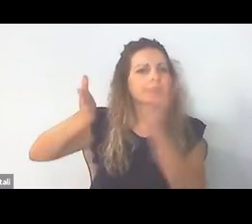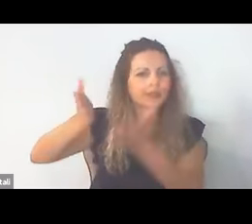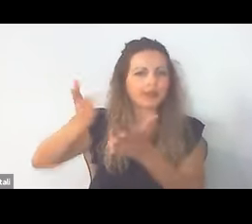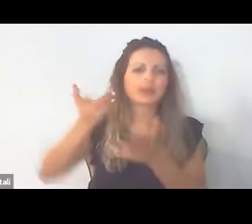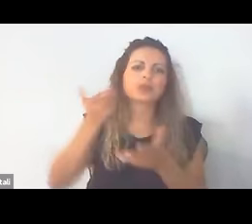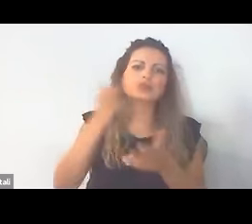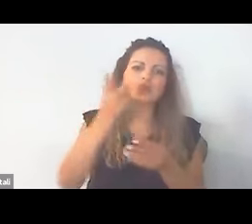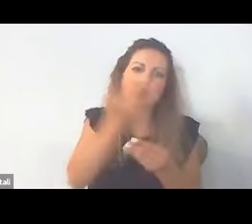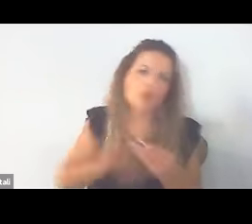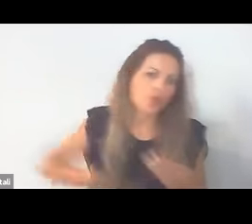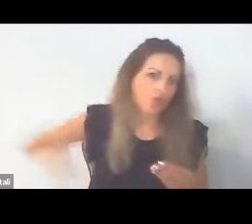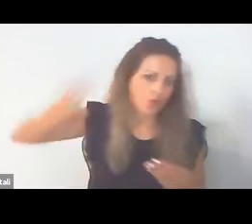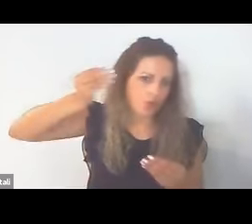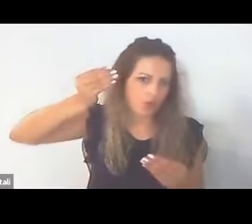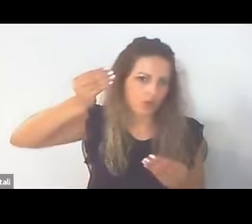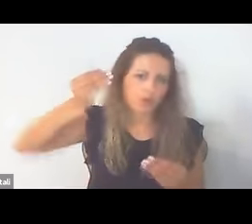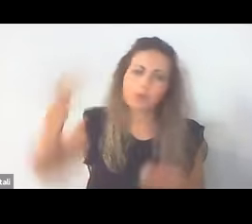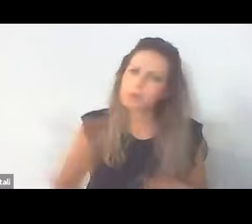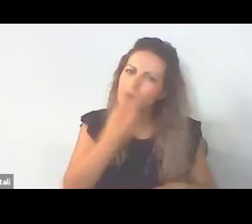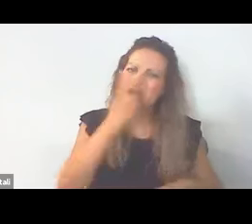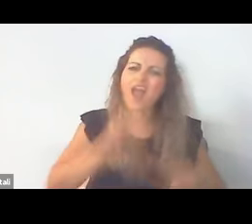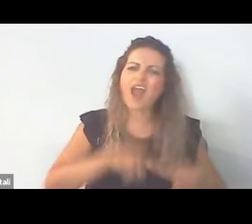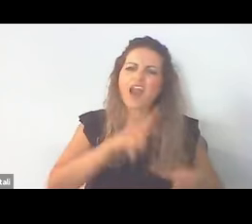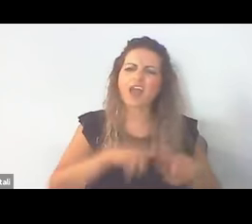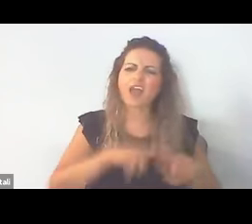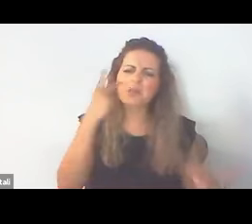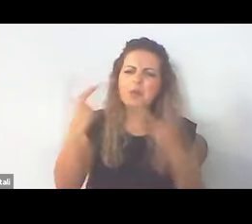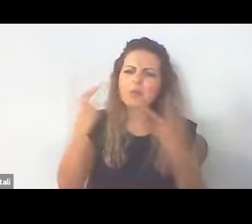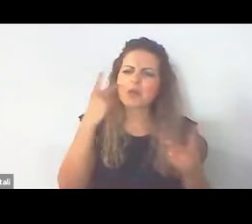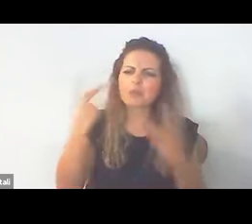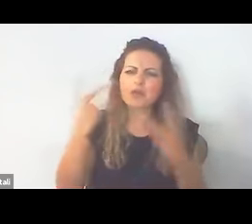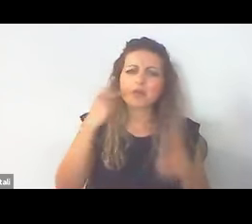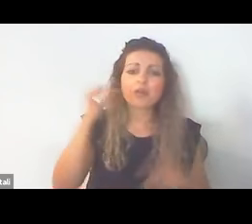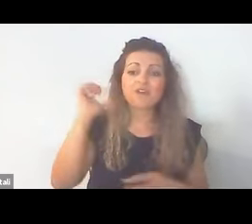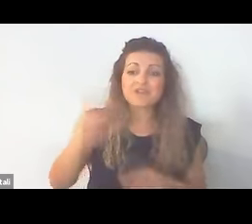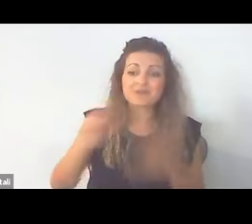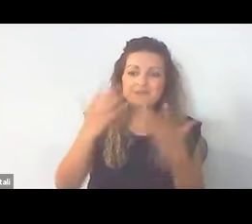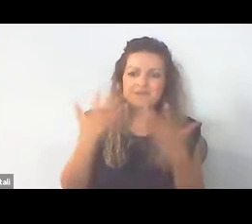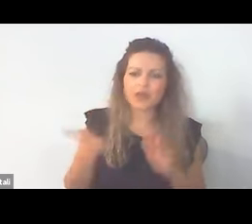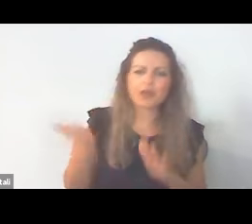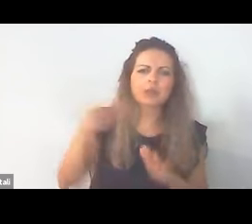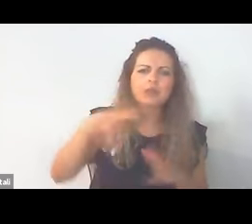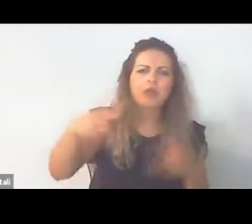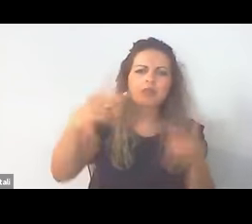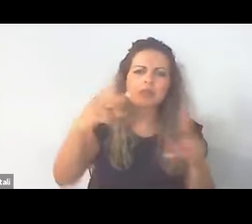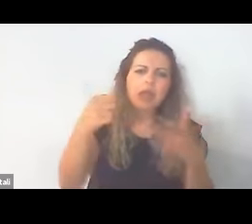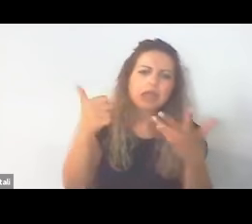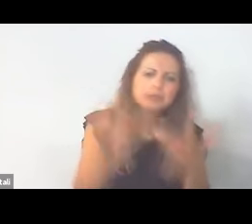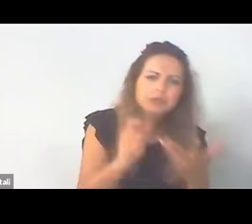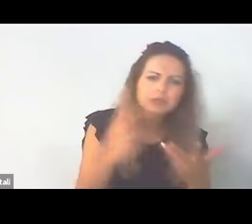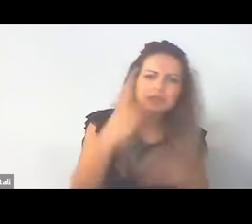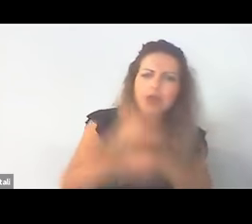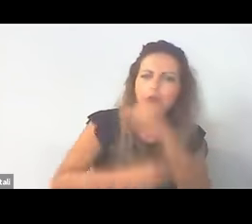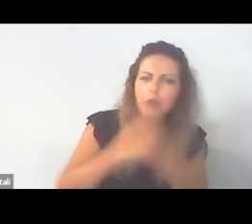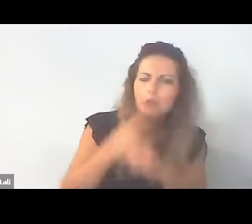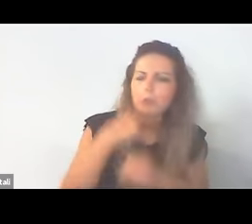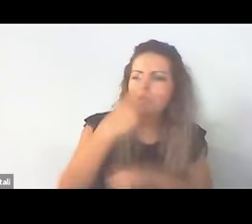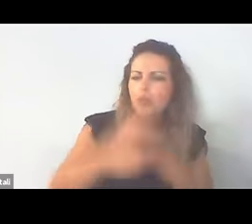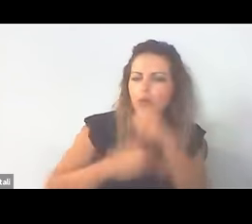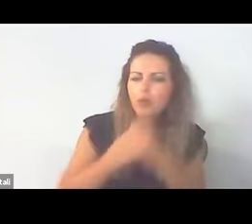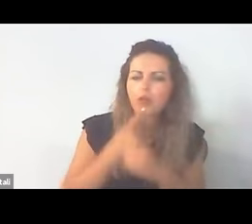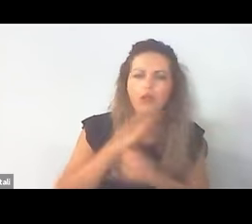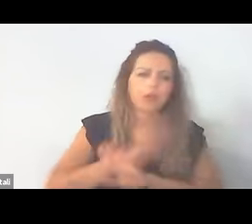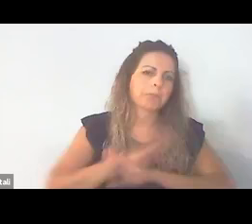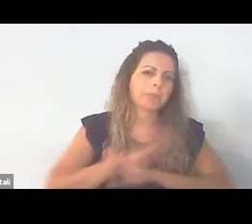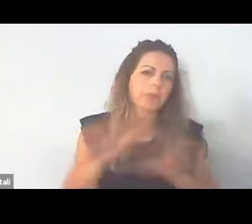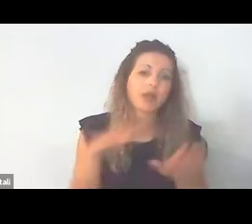συνηθίζεται στην Ελλάδα. Έχουμε συνηθίσει να βλέπουμε τους βιαστές να κυκλοφορούν ελεύθεροι μετά από 6 μήνες, 1 χρόνο, 2 χρόνια. Αυτή τη